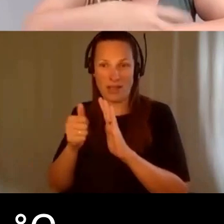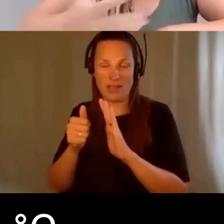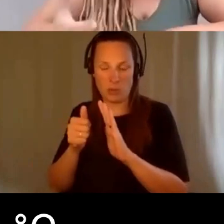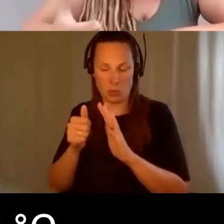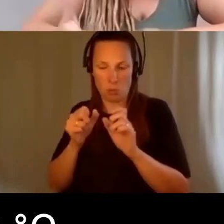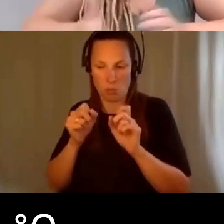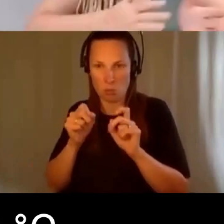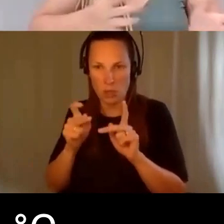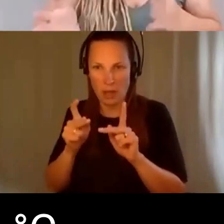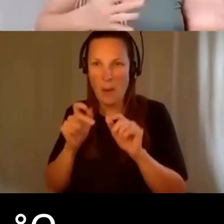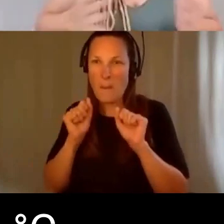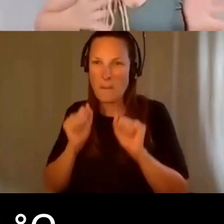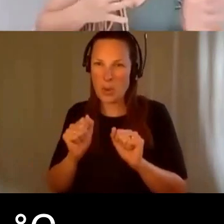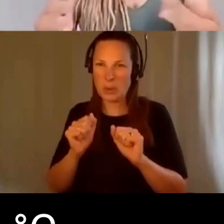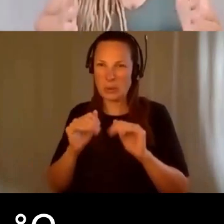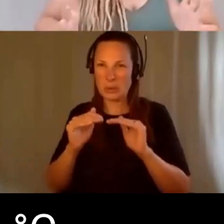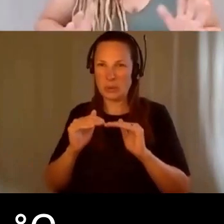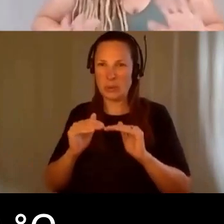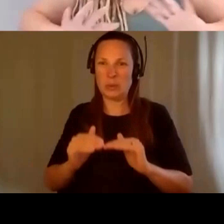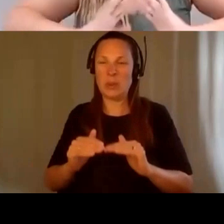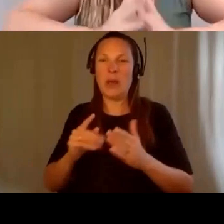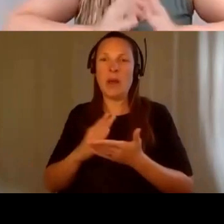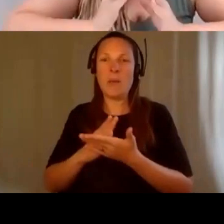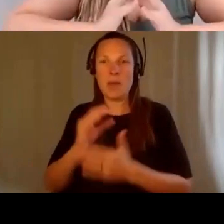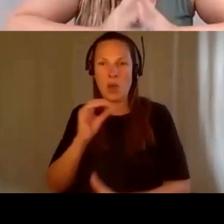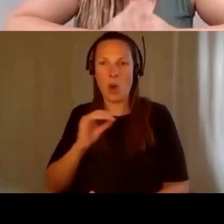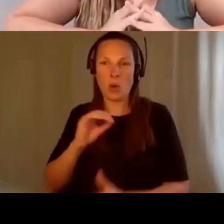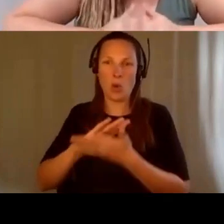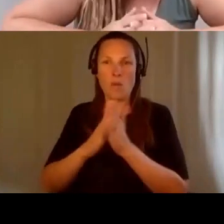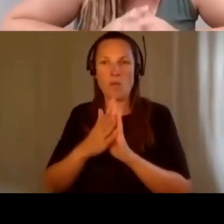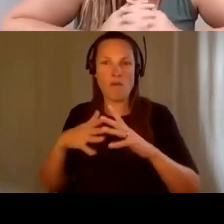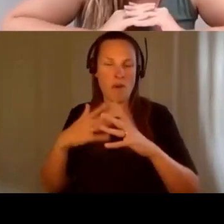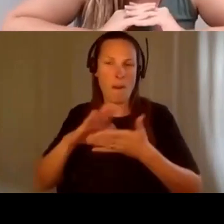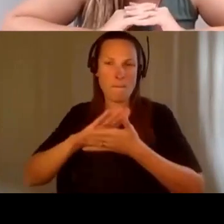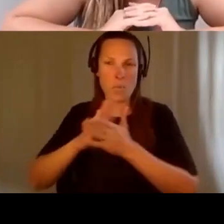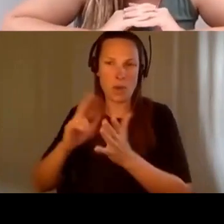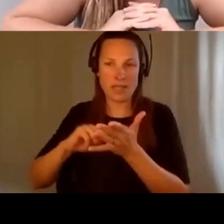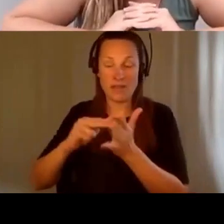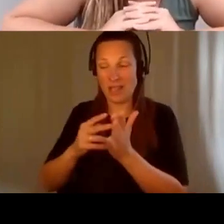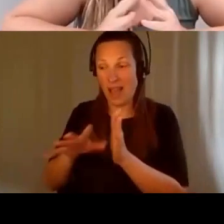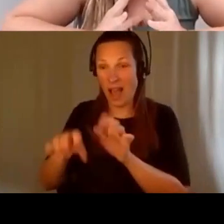ils pourraient pourrir rendus à la mi-octobre. Donc, on récolte tous nos navets